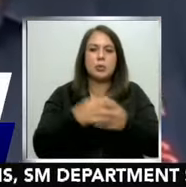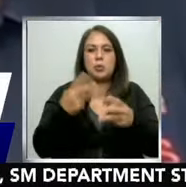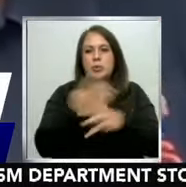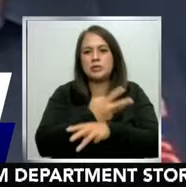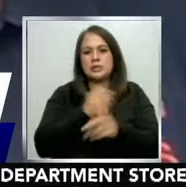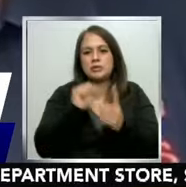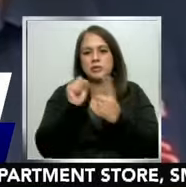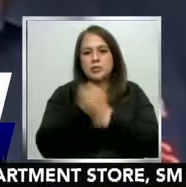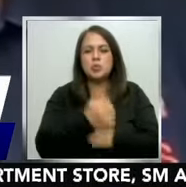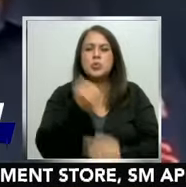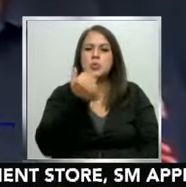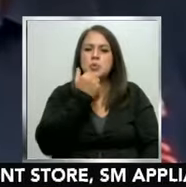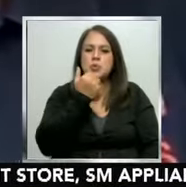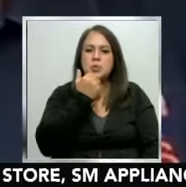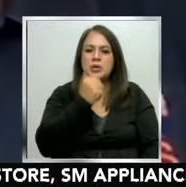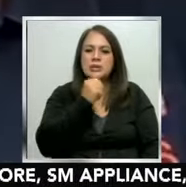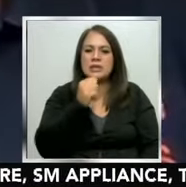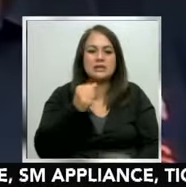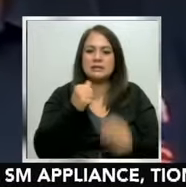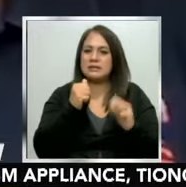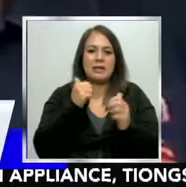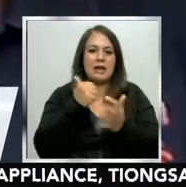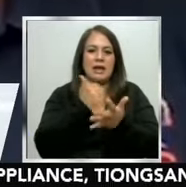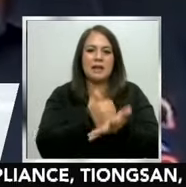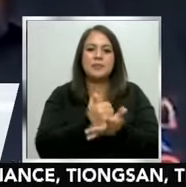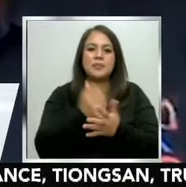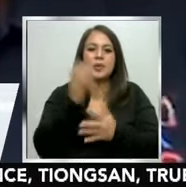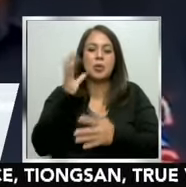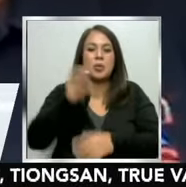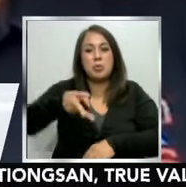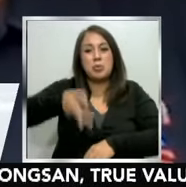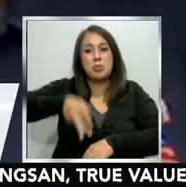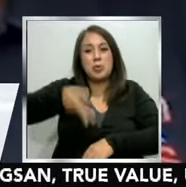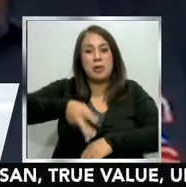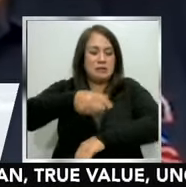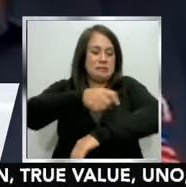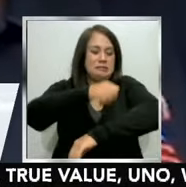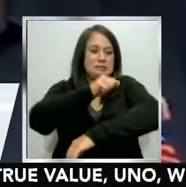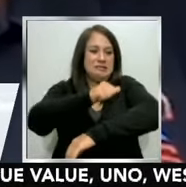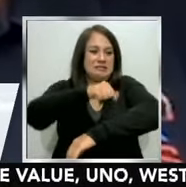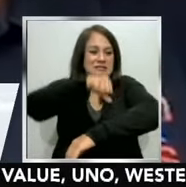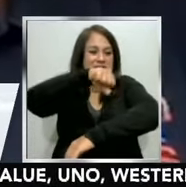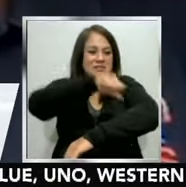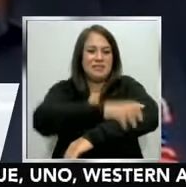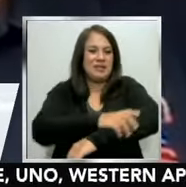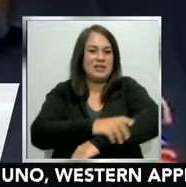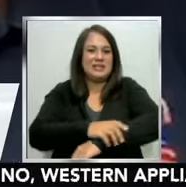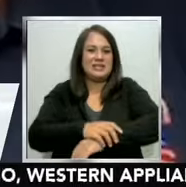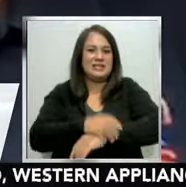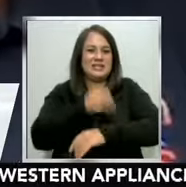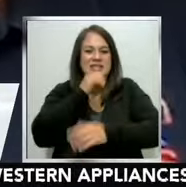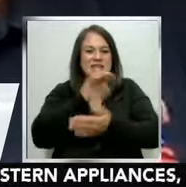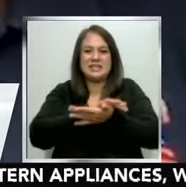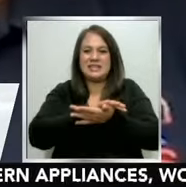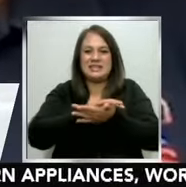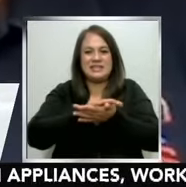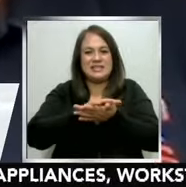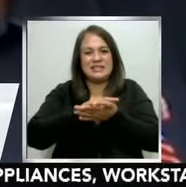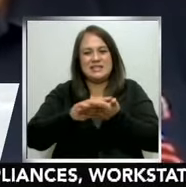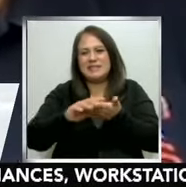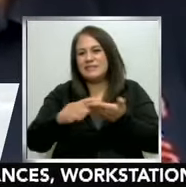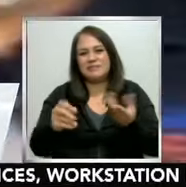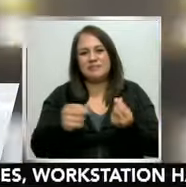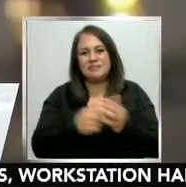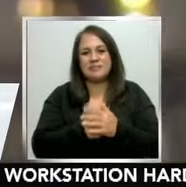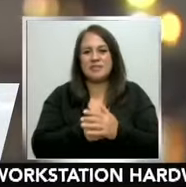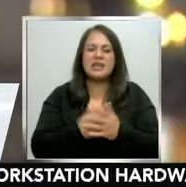it's not helpful because urine is not a sterile solution. There are